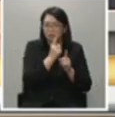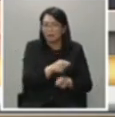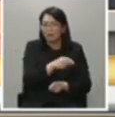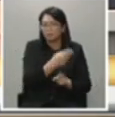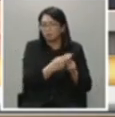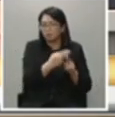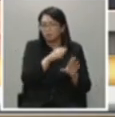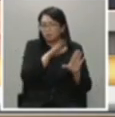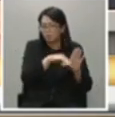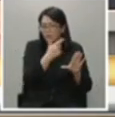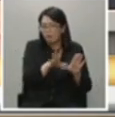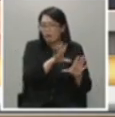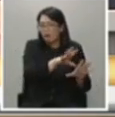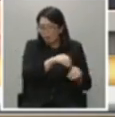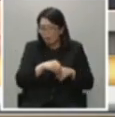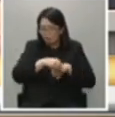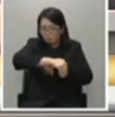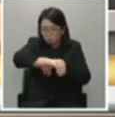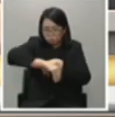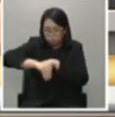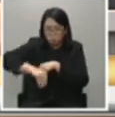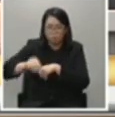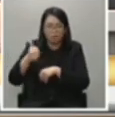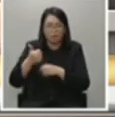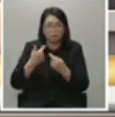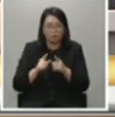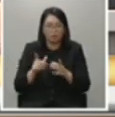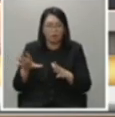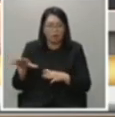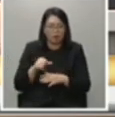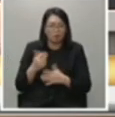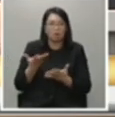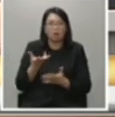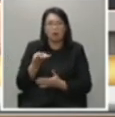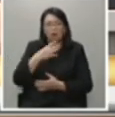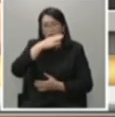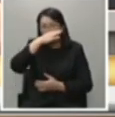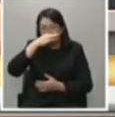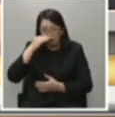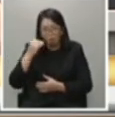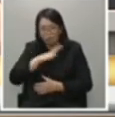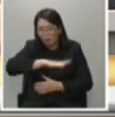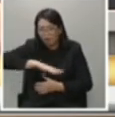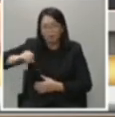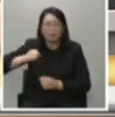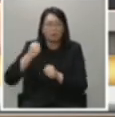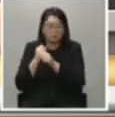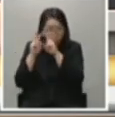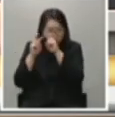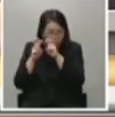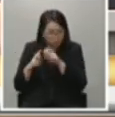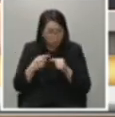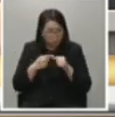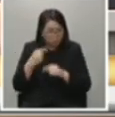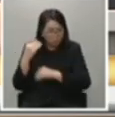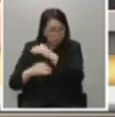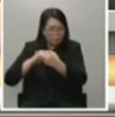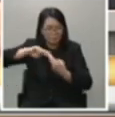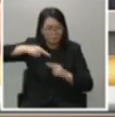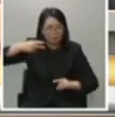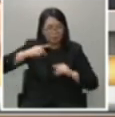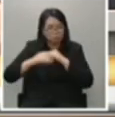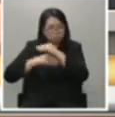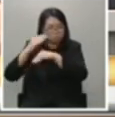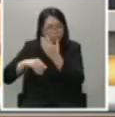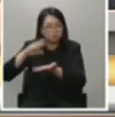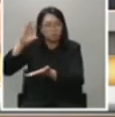และยังเปิดโอกาสให้ต่างชาตินำพืชพื้นเมืองอย่างข้าวหอมมะลิไปทำวิจัยต่อยอดและจดทะเบียน